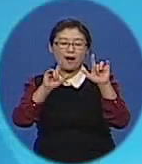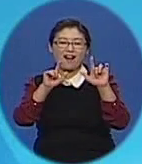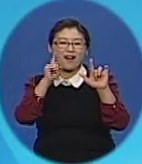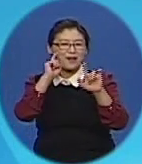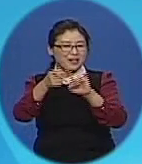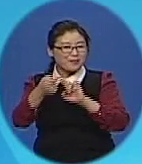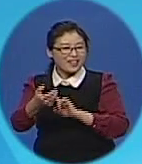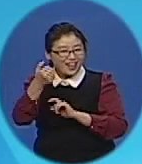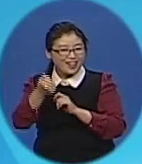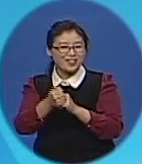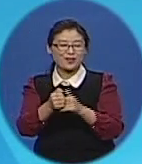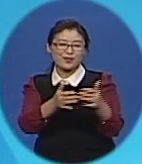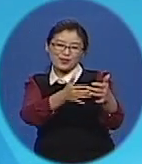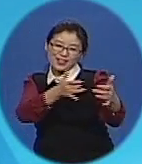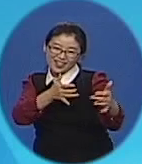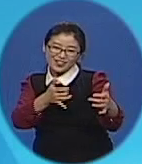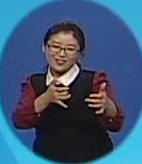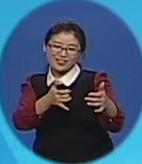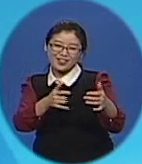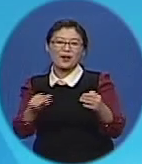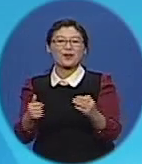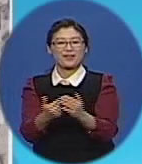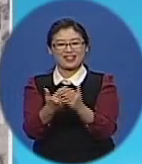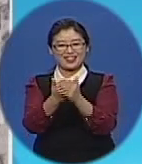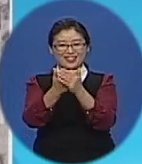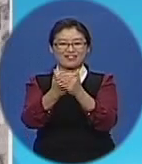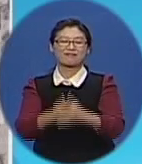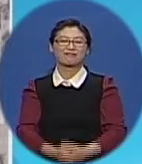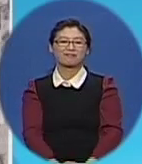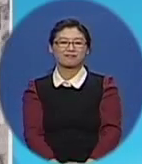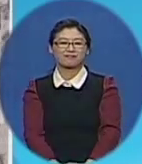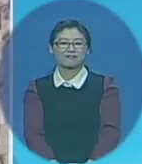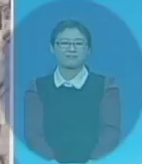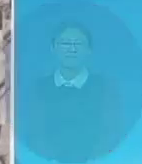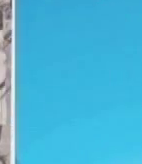연습하면서 양궁에 싹이 트기 시작했습니다.